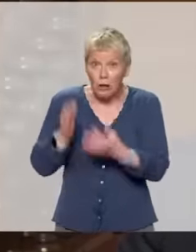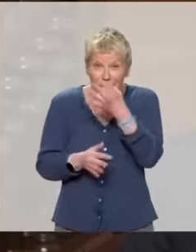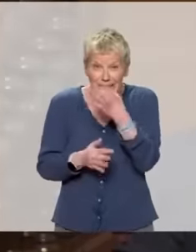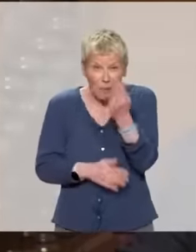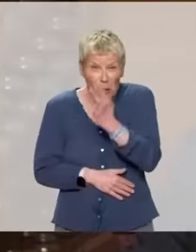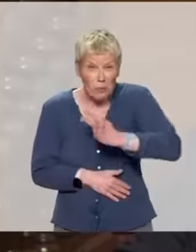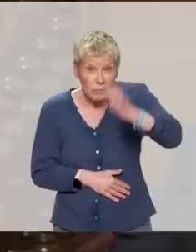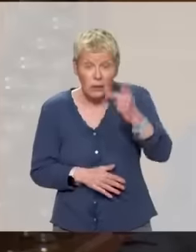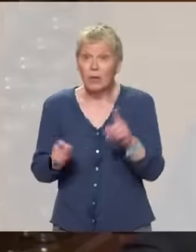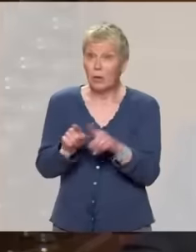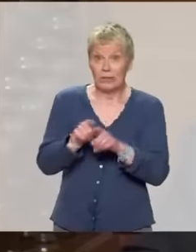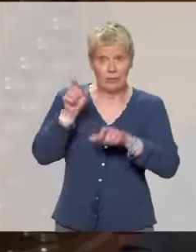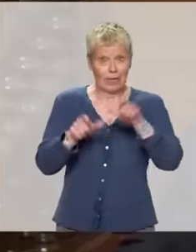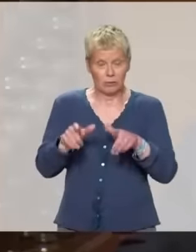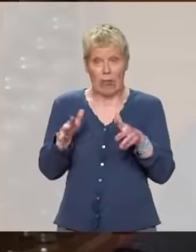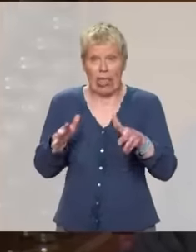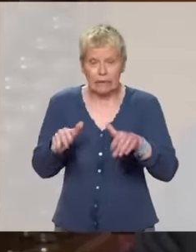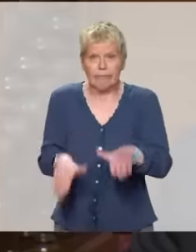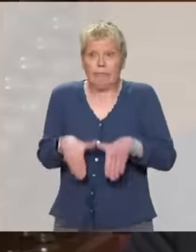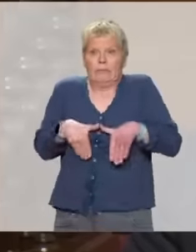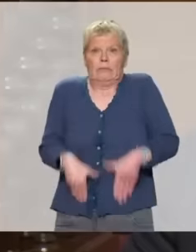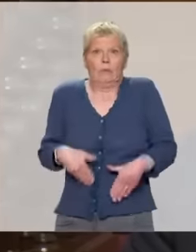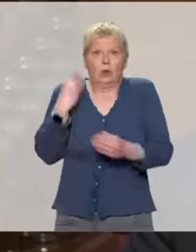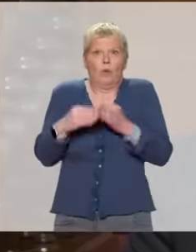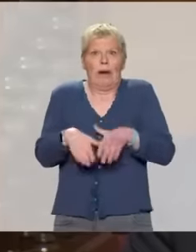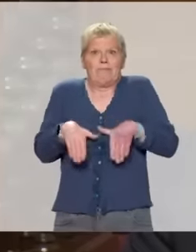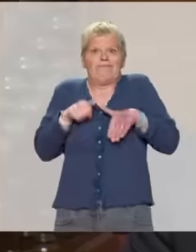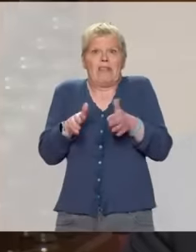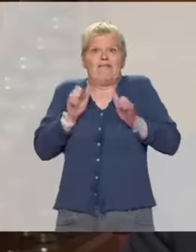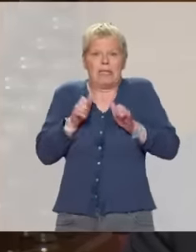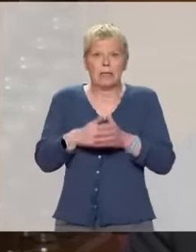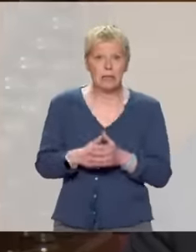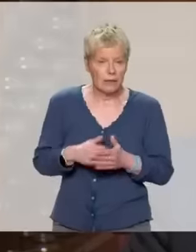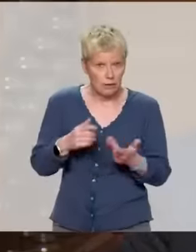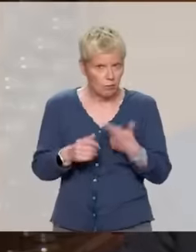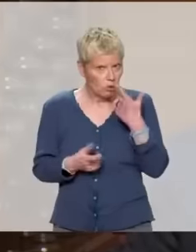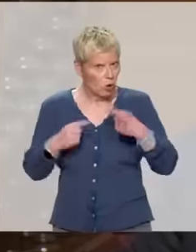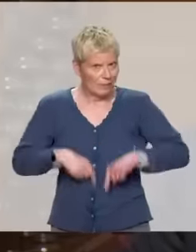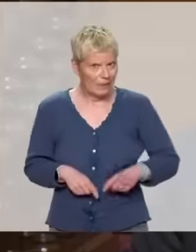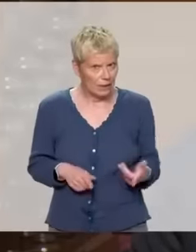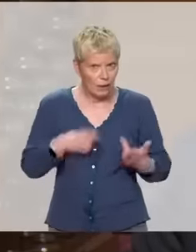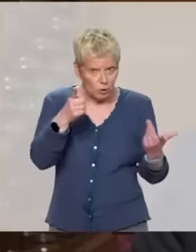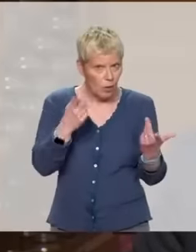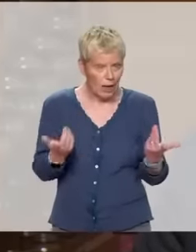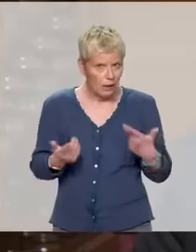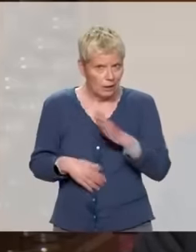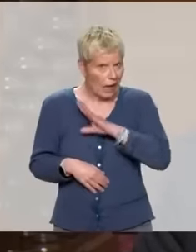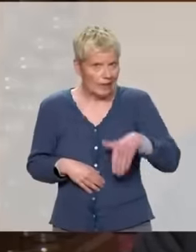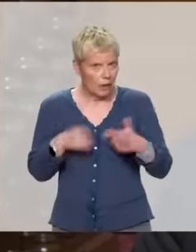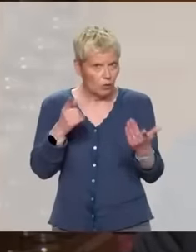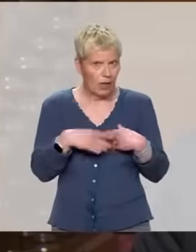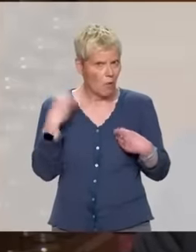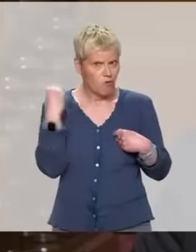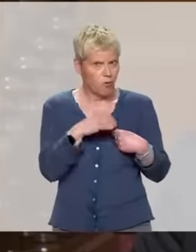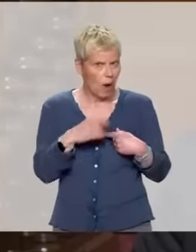les renoncements aux soins se développent dangereusement. Monsieur le ministre, ne vous reste-t-il plus que le mensonge et le cynisme